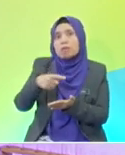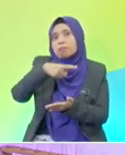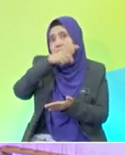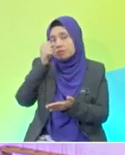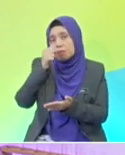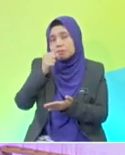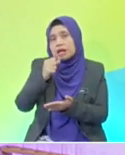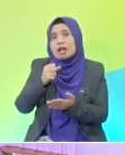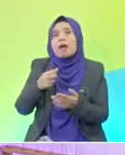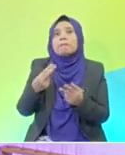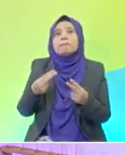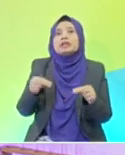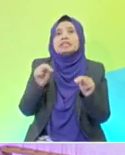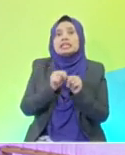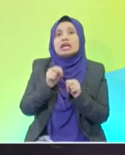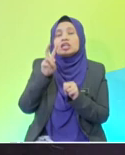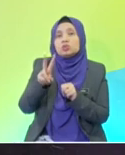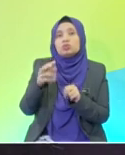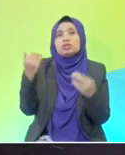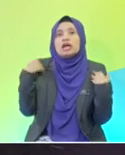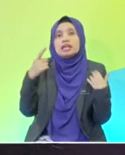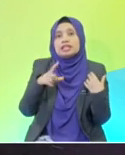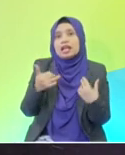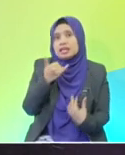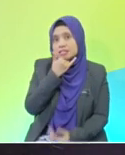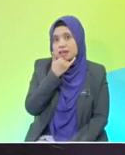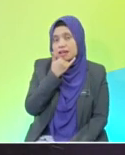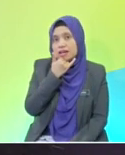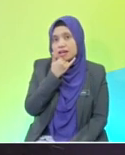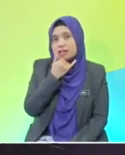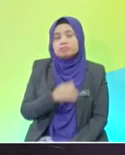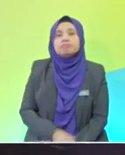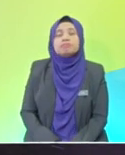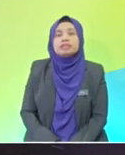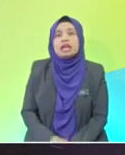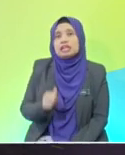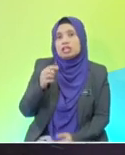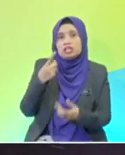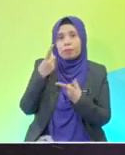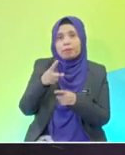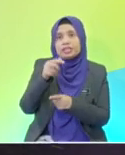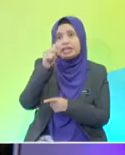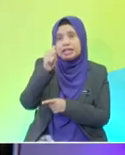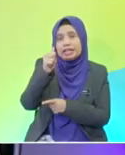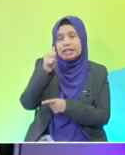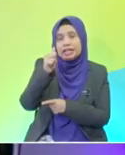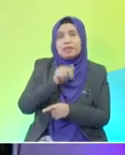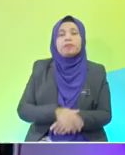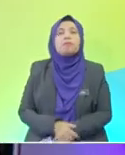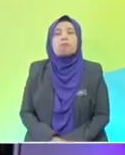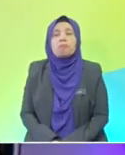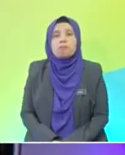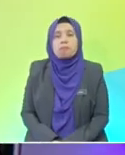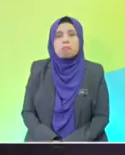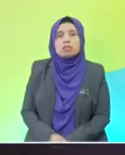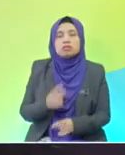yang kedua adalah salah makanya jawabannya adalah jawabannya adalah ini diantara bentuk-bentuk soal